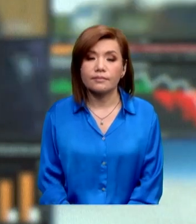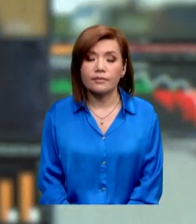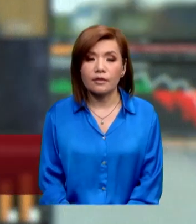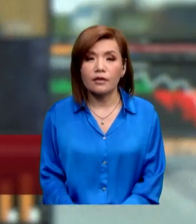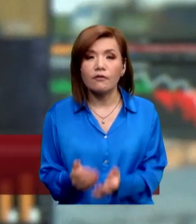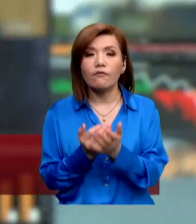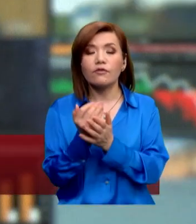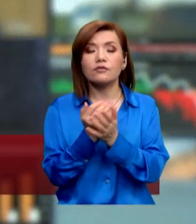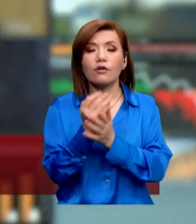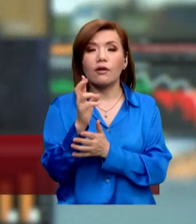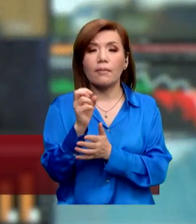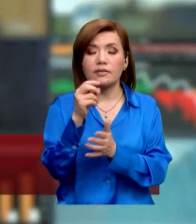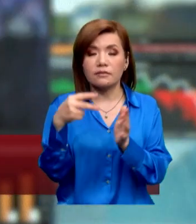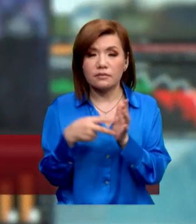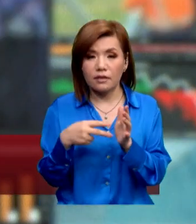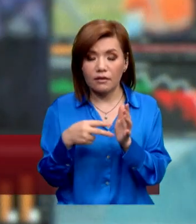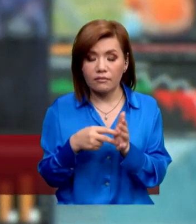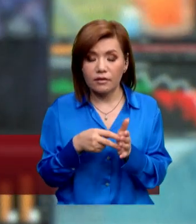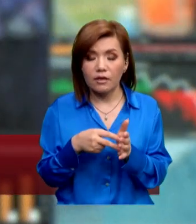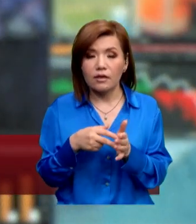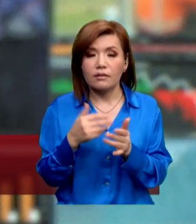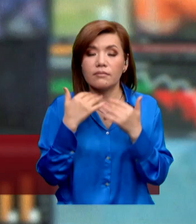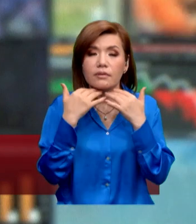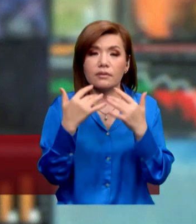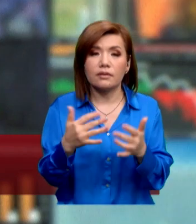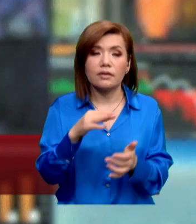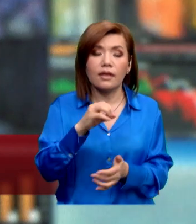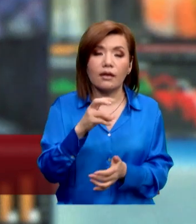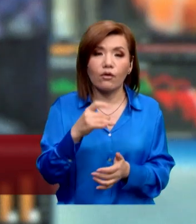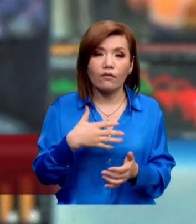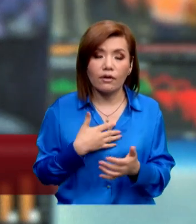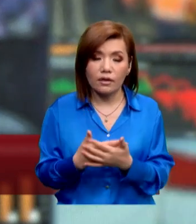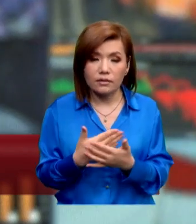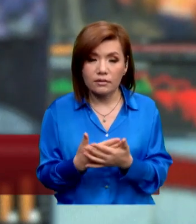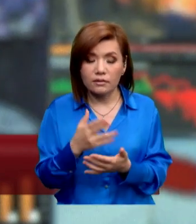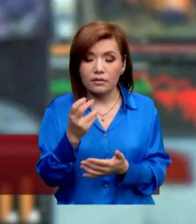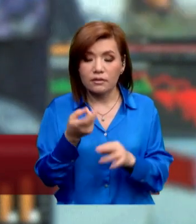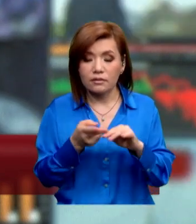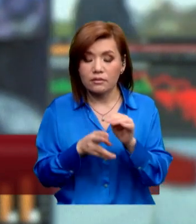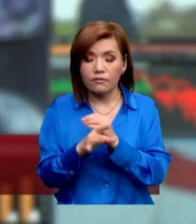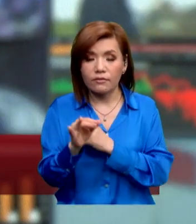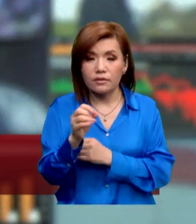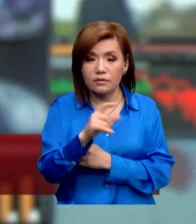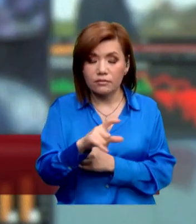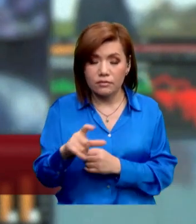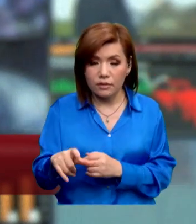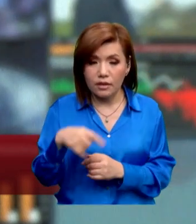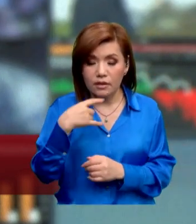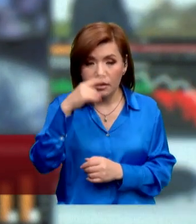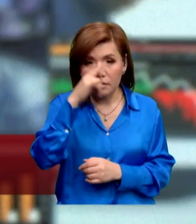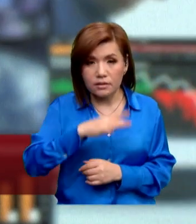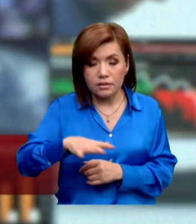Высокая базовая ставка и инфляция стимулируют рост спроса на тинговые активы. По данным Ассоциации финансистов, фондовый рынок